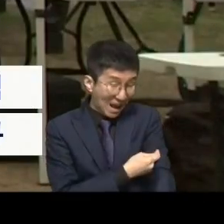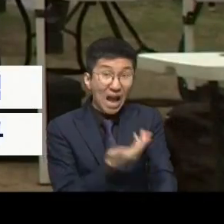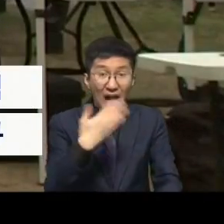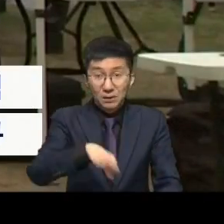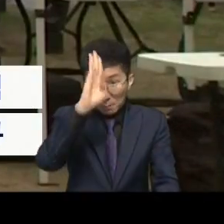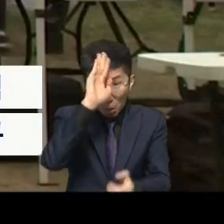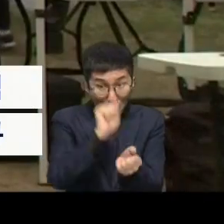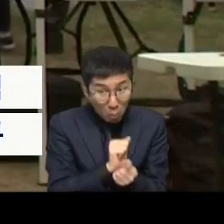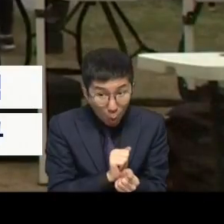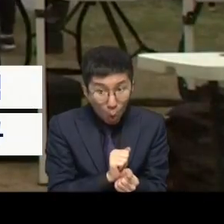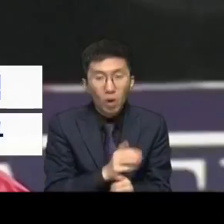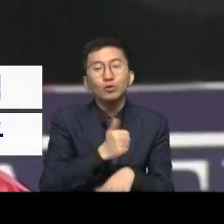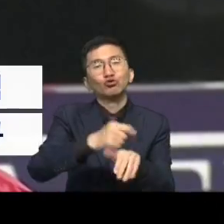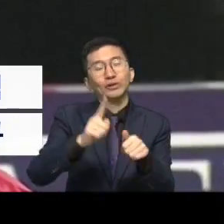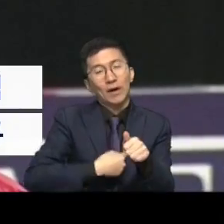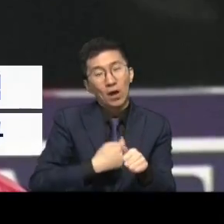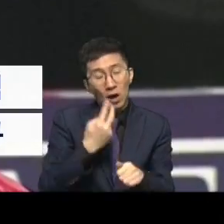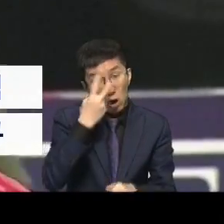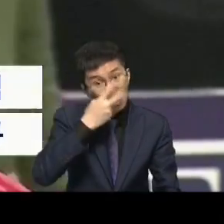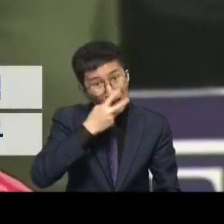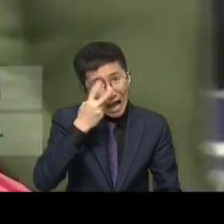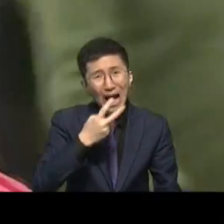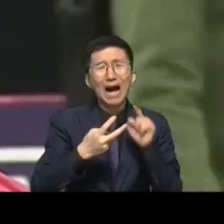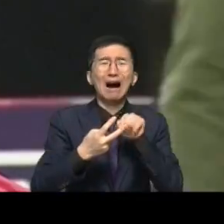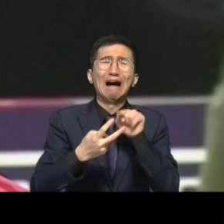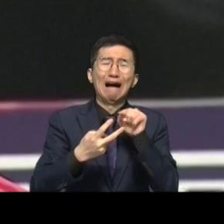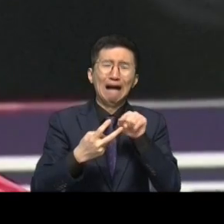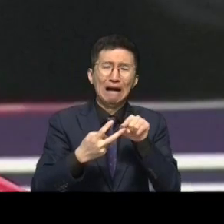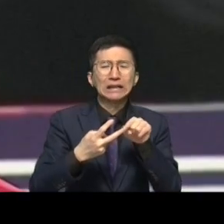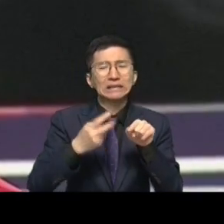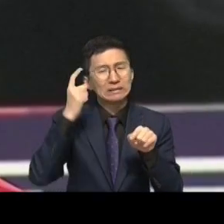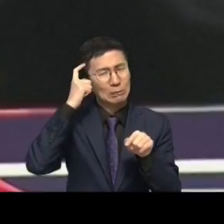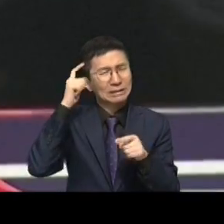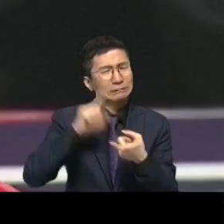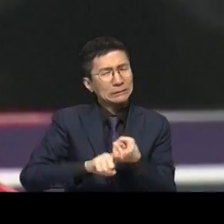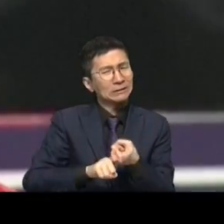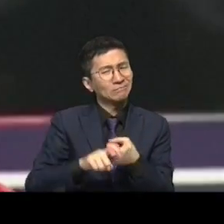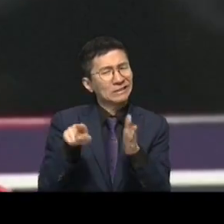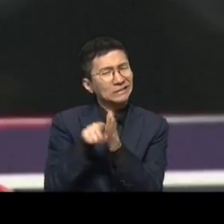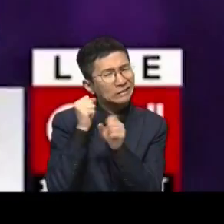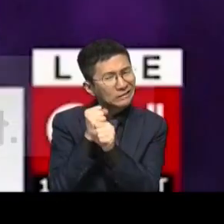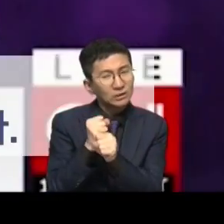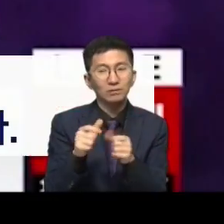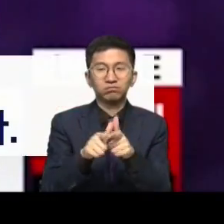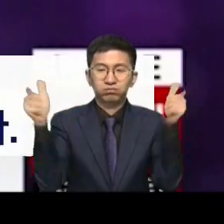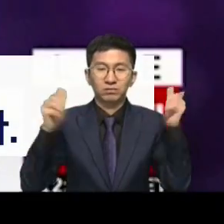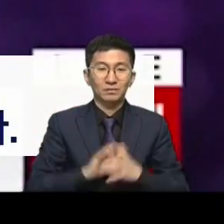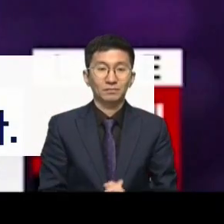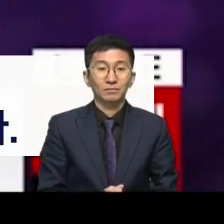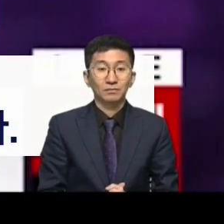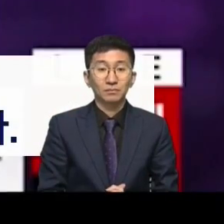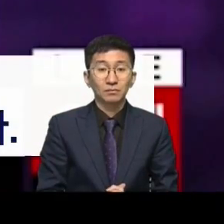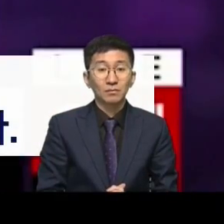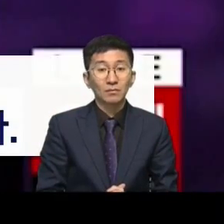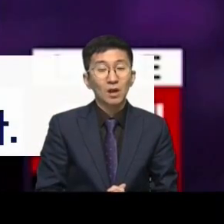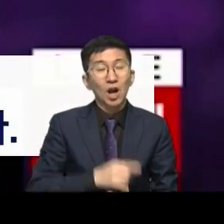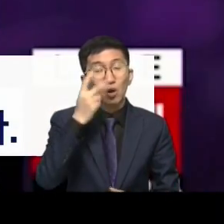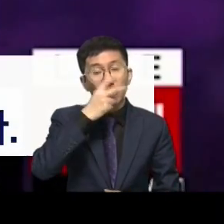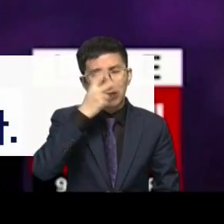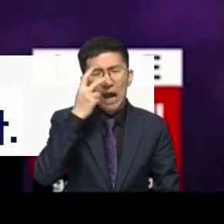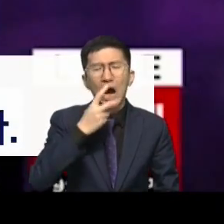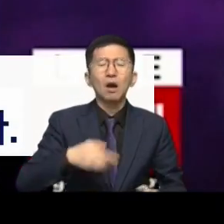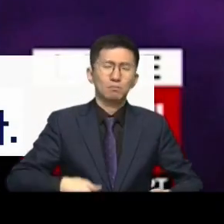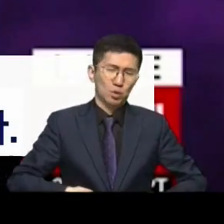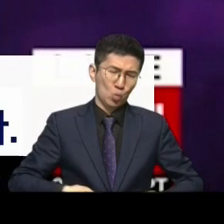잇따르면서 지난해처럼 진단 검사에 대한 의존도가 더 커졌기 때문입니다. We should be using testing